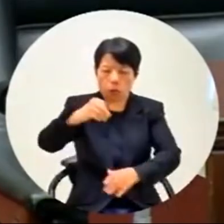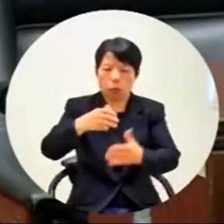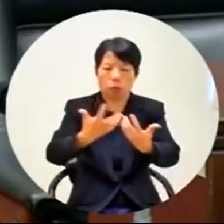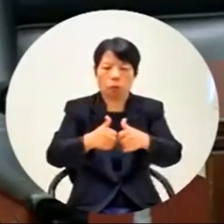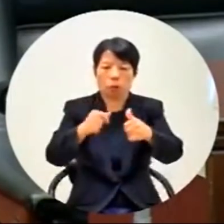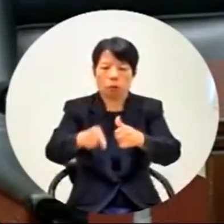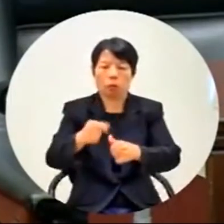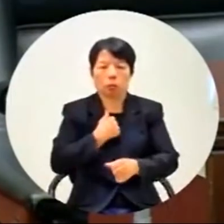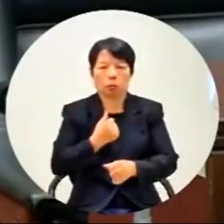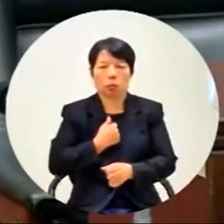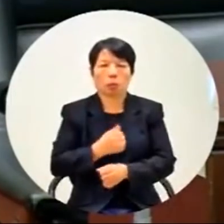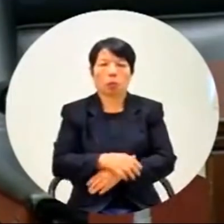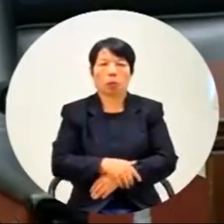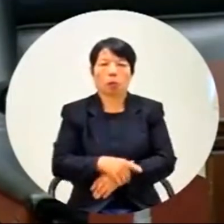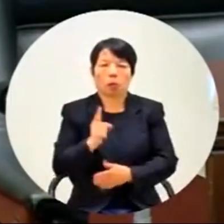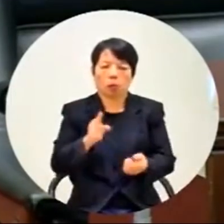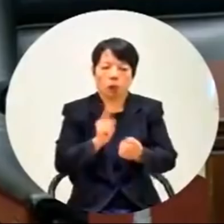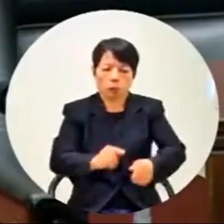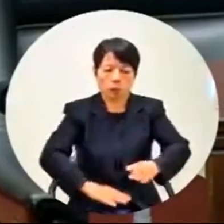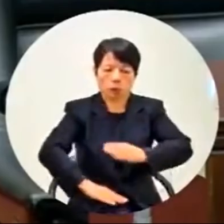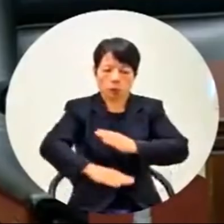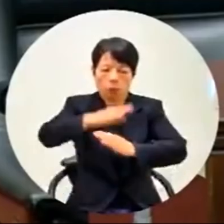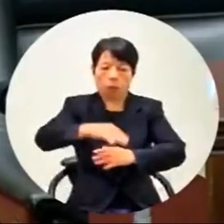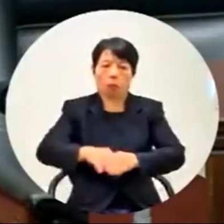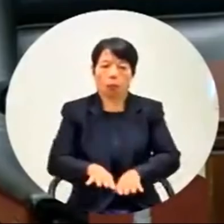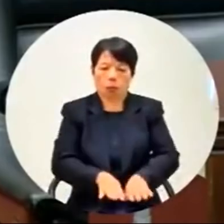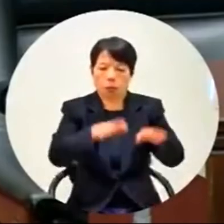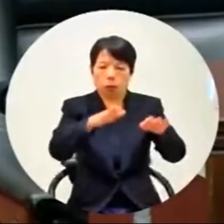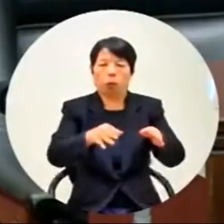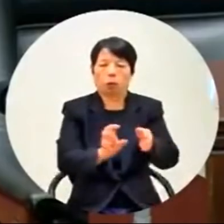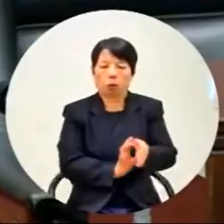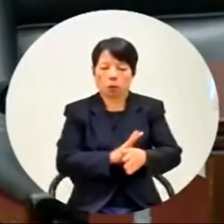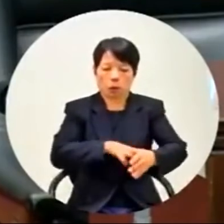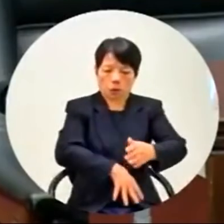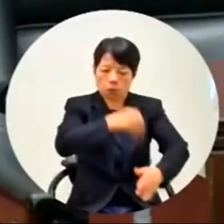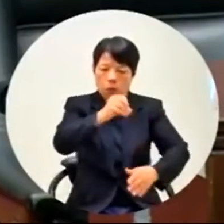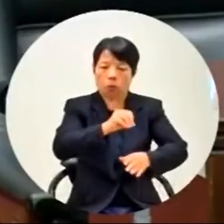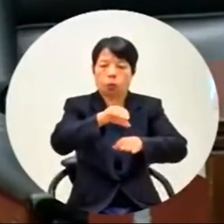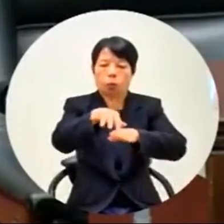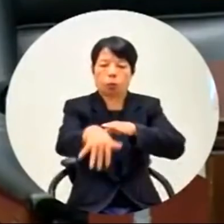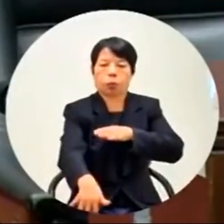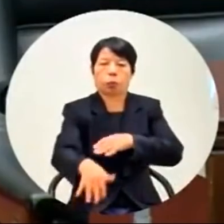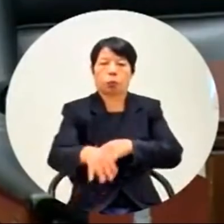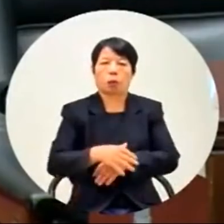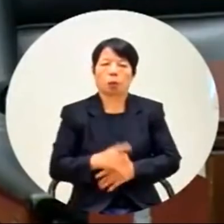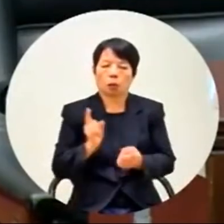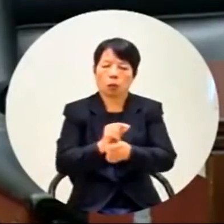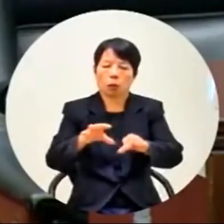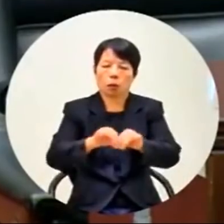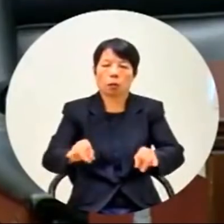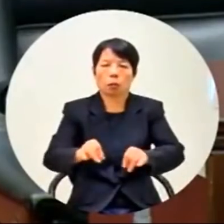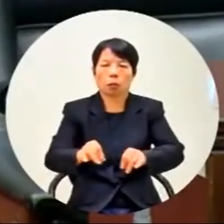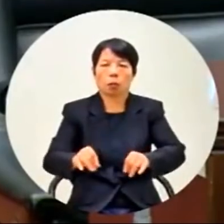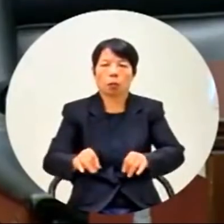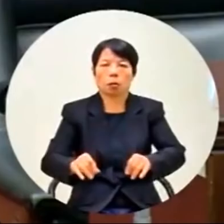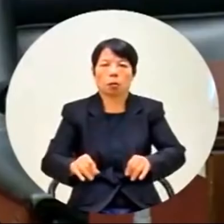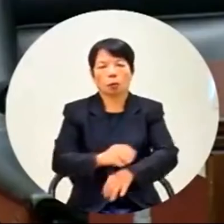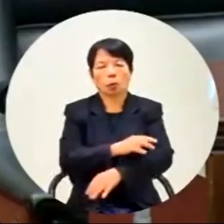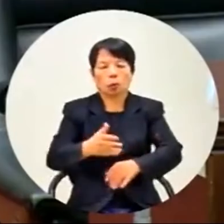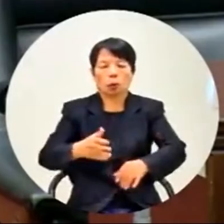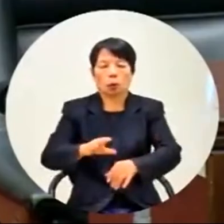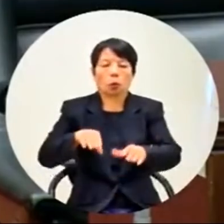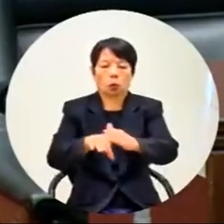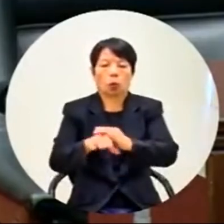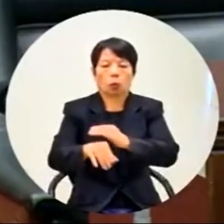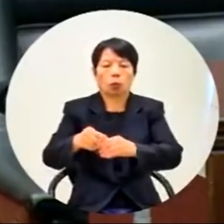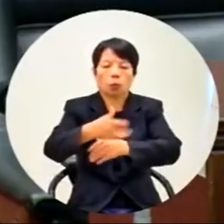一下，这边淹的话，我们把它抽过去，土库排水可不可以？之后